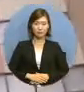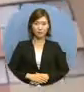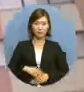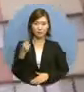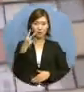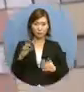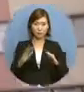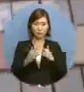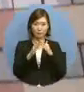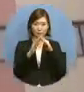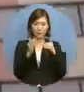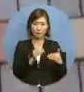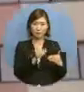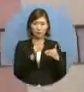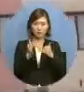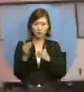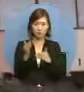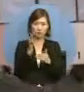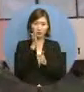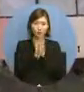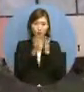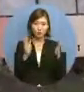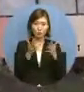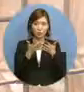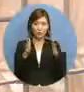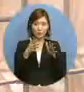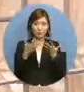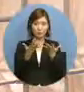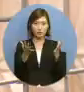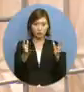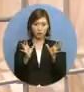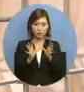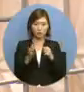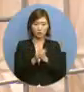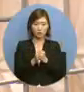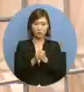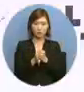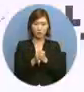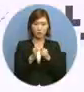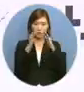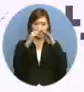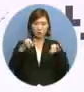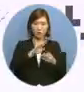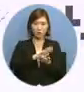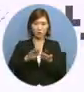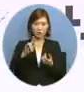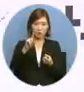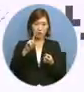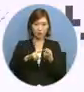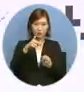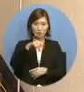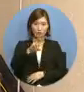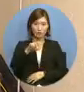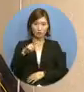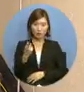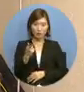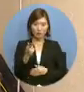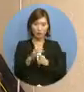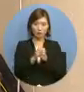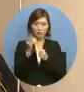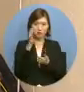재건축이 진행 중인 서초구의 한 아파트 단지입니다 본격적인 철거를 앞두고 석면 해체 작업이 한창입니다